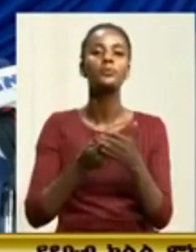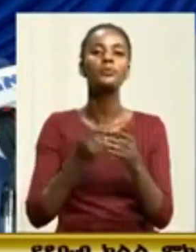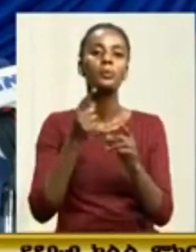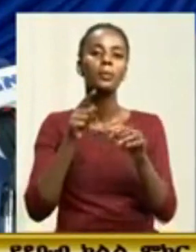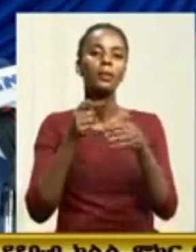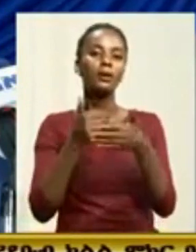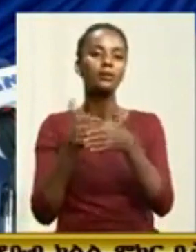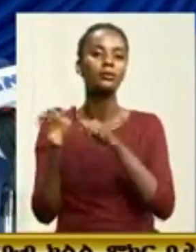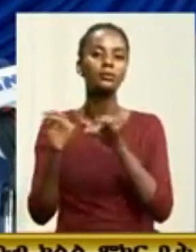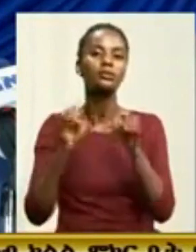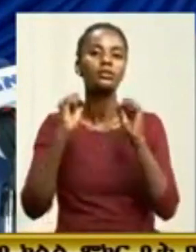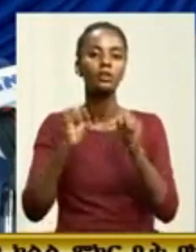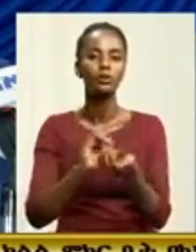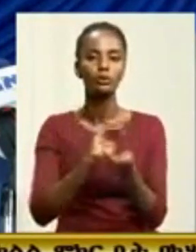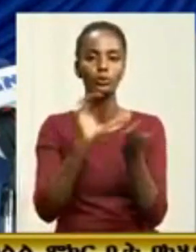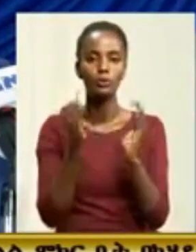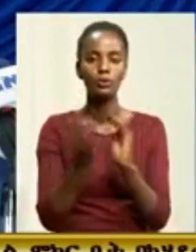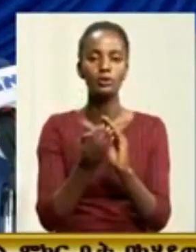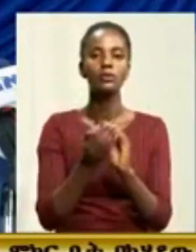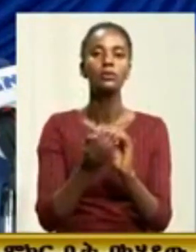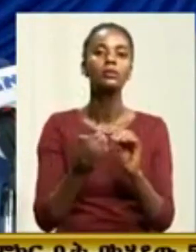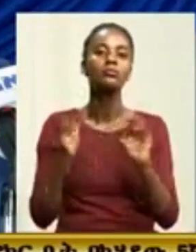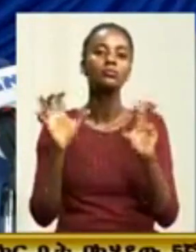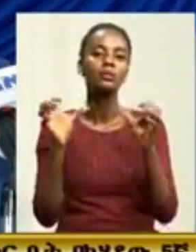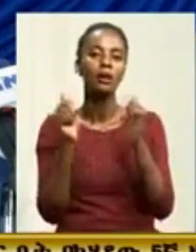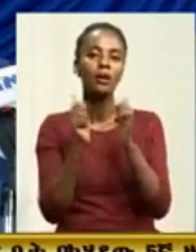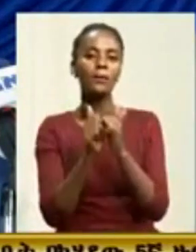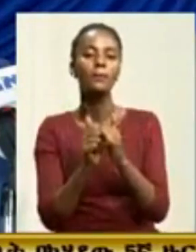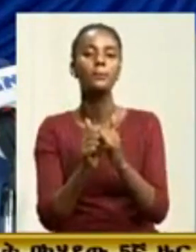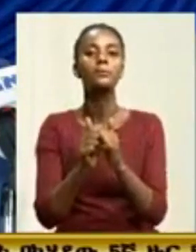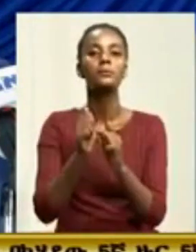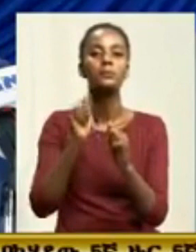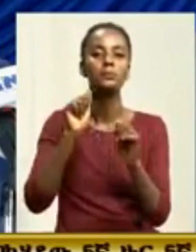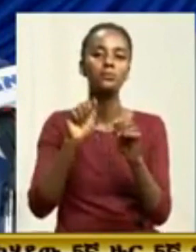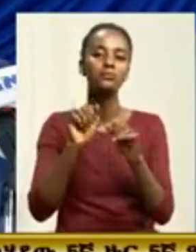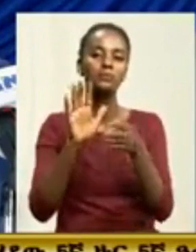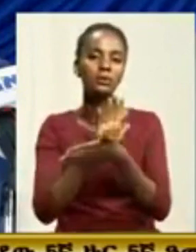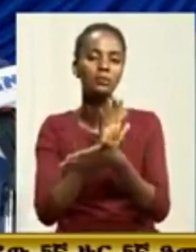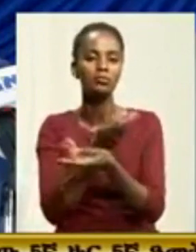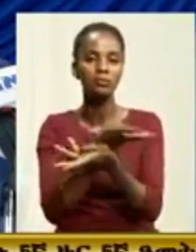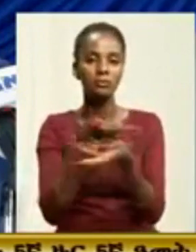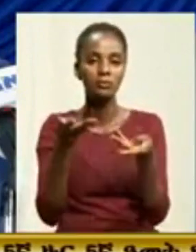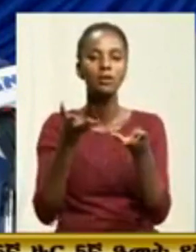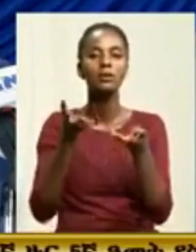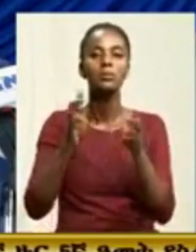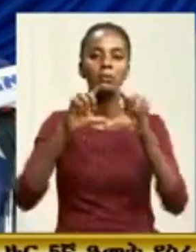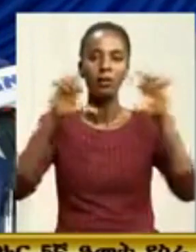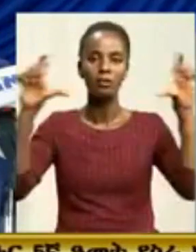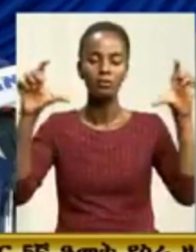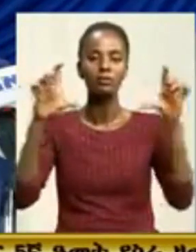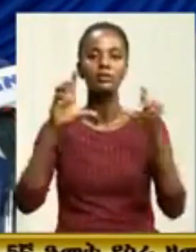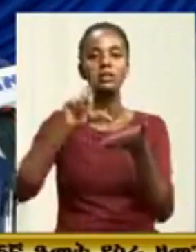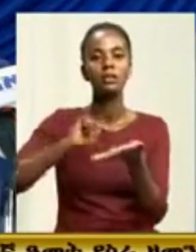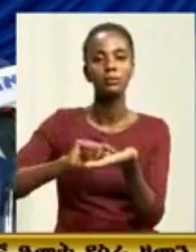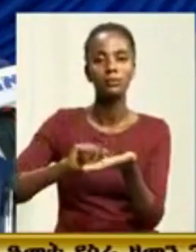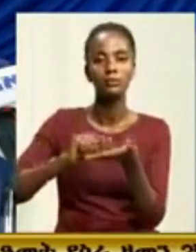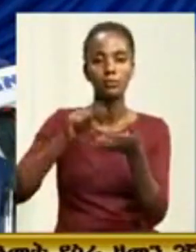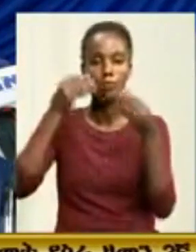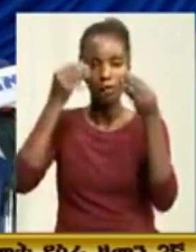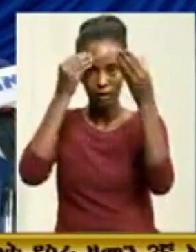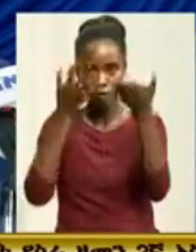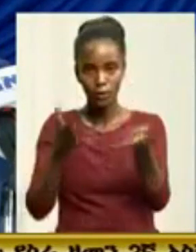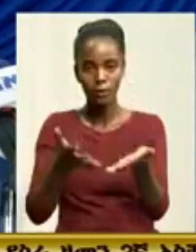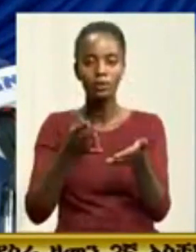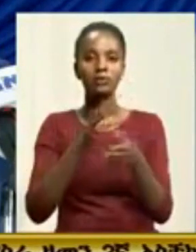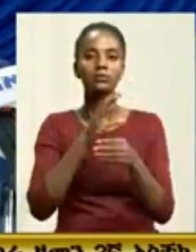ተደራሽ ማድረግ የተቻለ ሲሆን ከህትመት ሚዲያ ጋር ተያይዞ በበራሪ ወረቀቶች፣ በብሮሸሮች፣ በባነሮች ህትመትና በማስታወቂያ